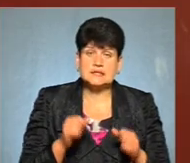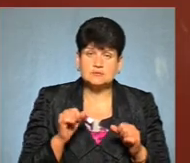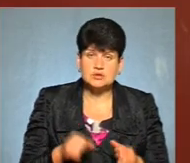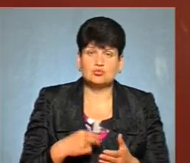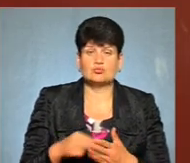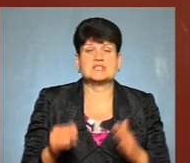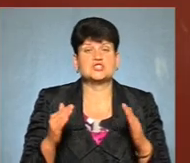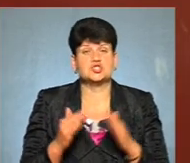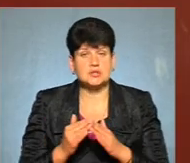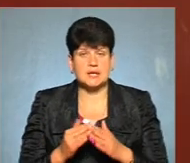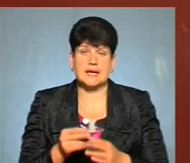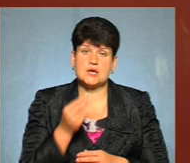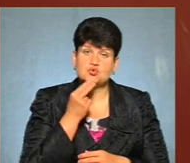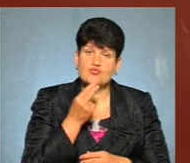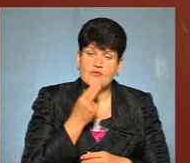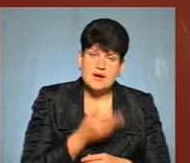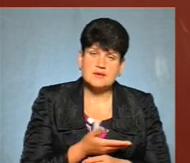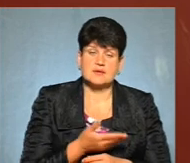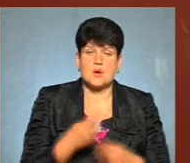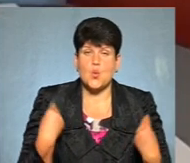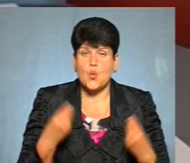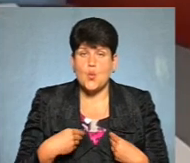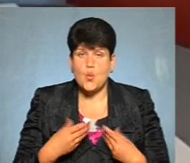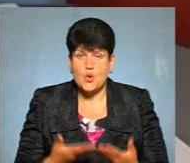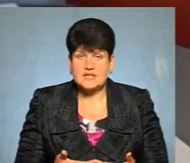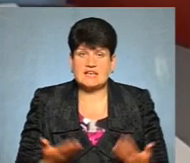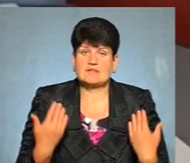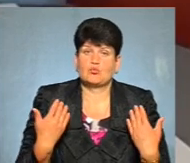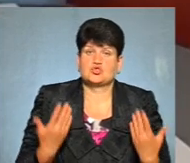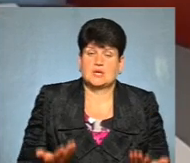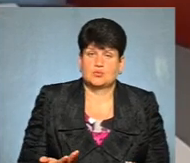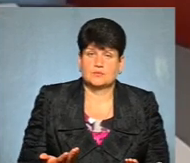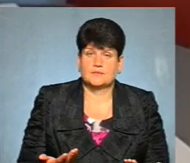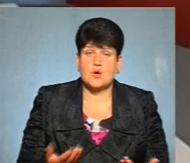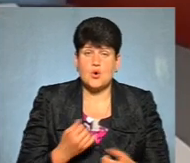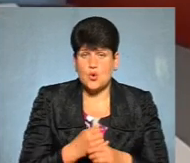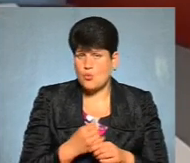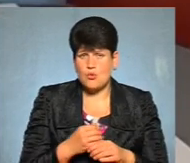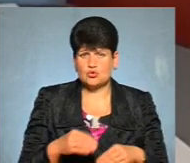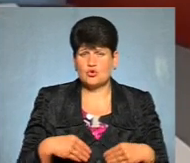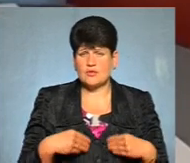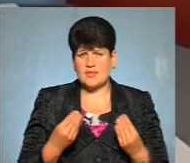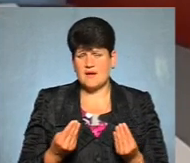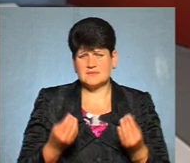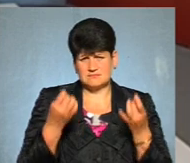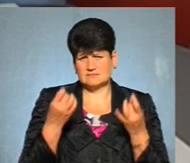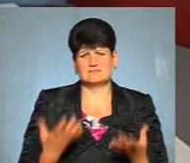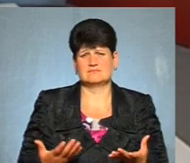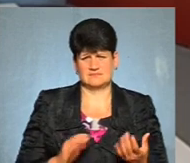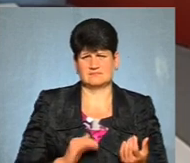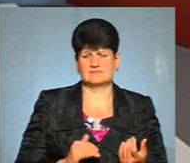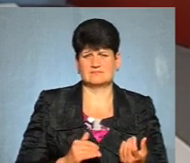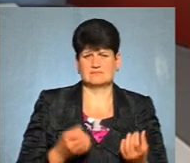придбати житло, харчування, одяг і відпочинок. Роботодавець в нього простіший, в